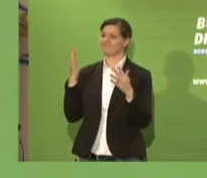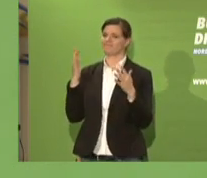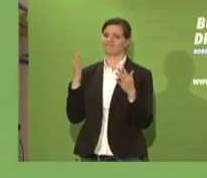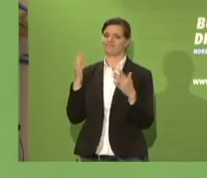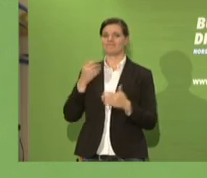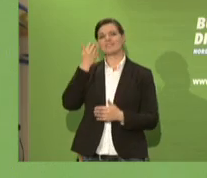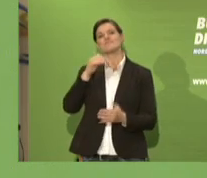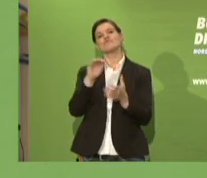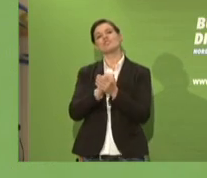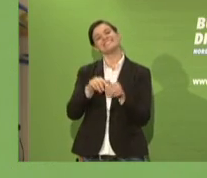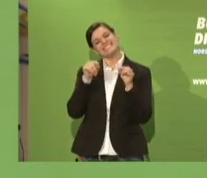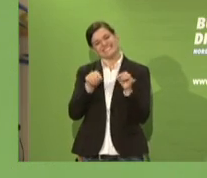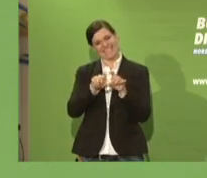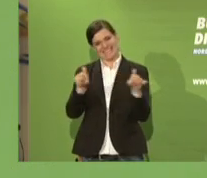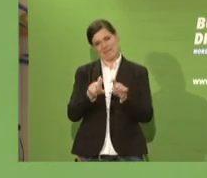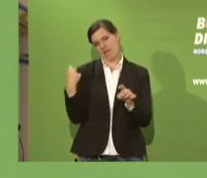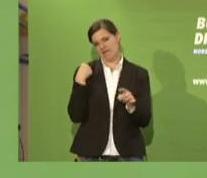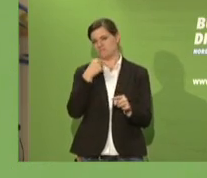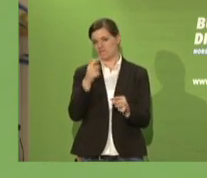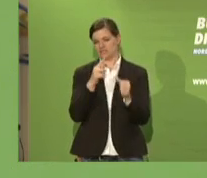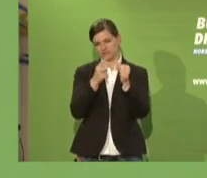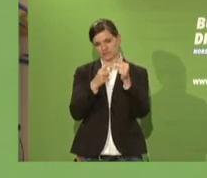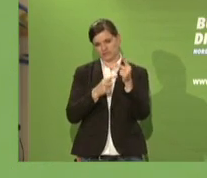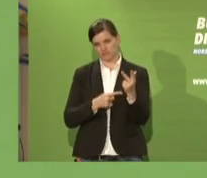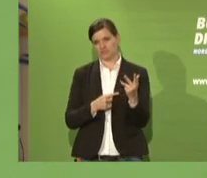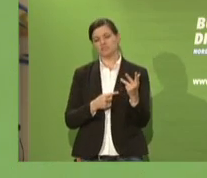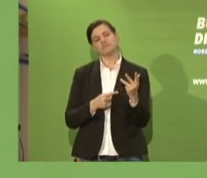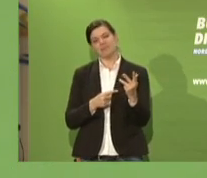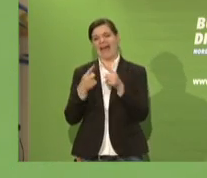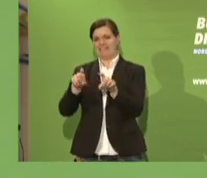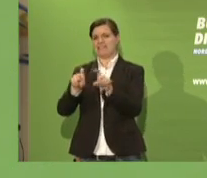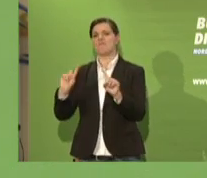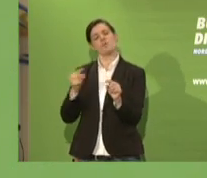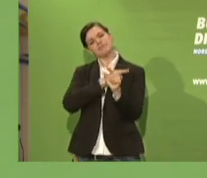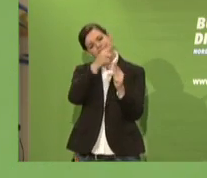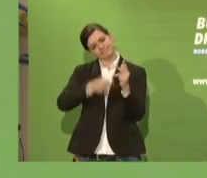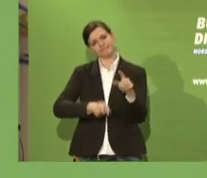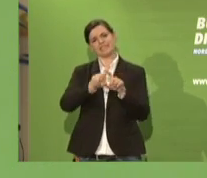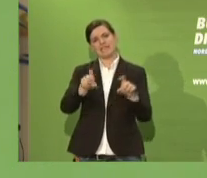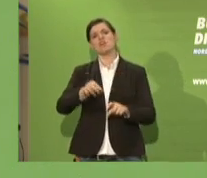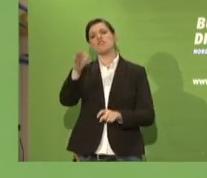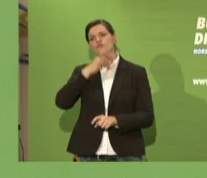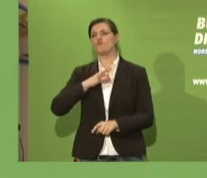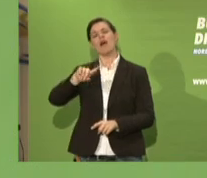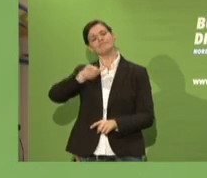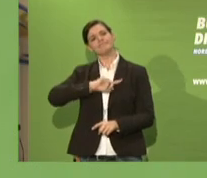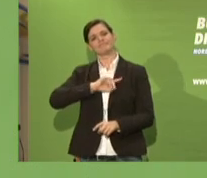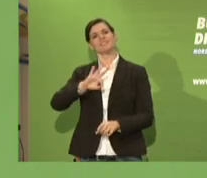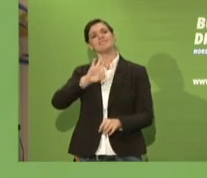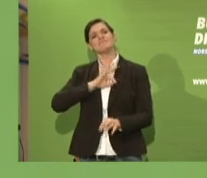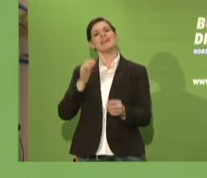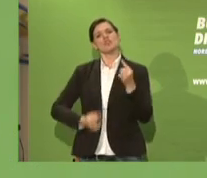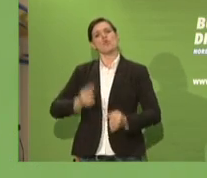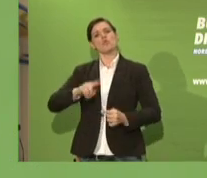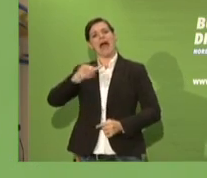viele andere noch, aber vor allem diese Themen stehen für unsere grüne Eigenständigkeit. Und genau die werden wir